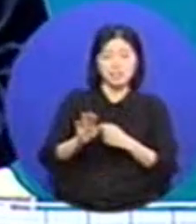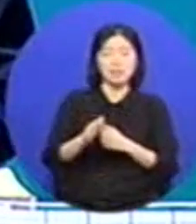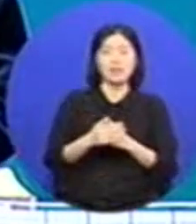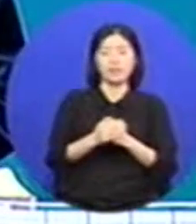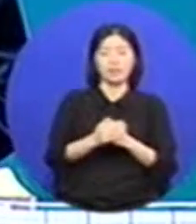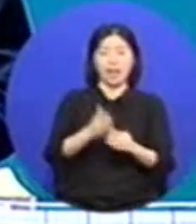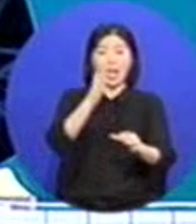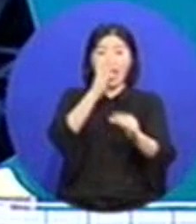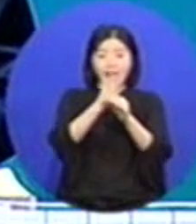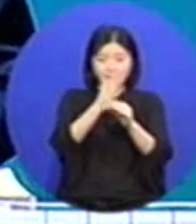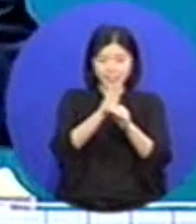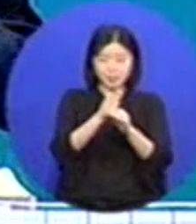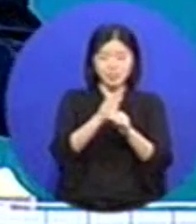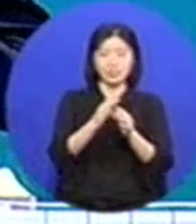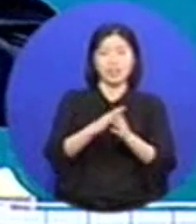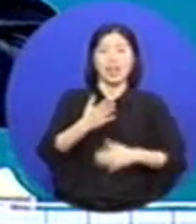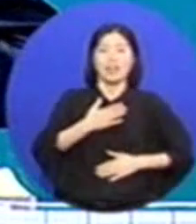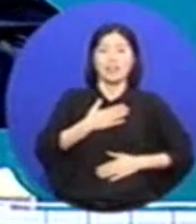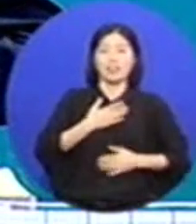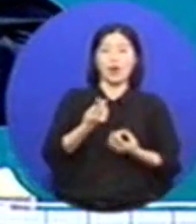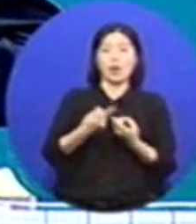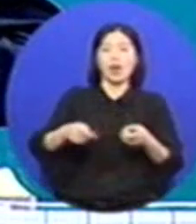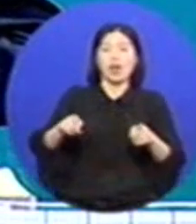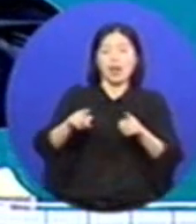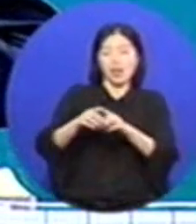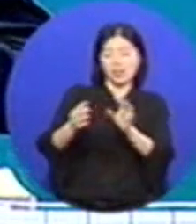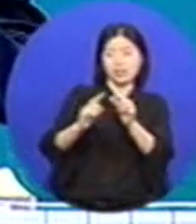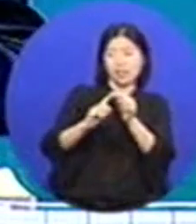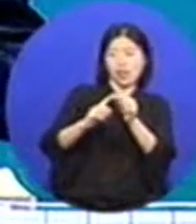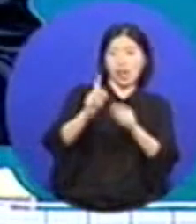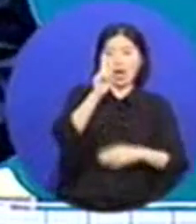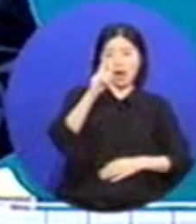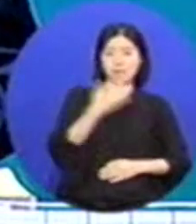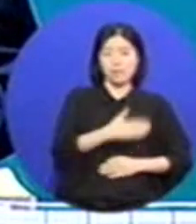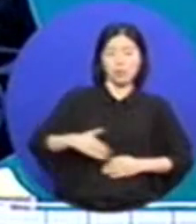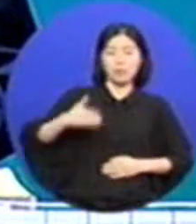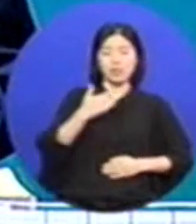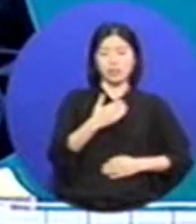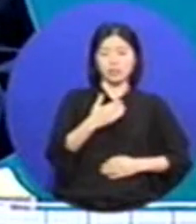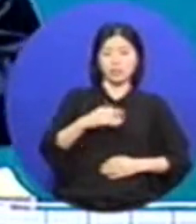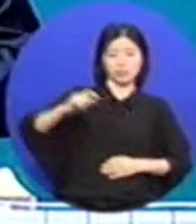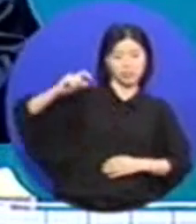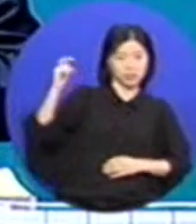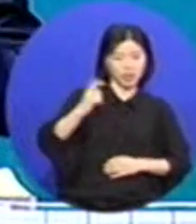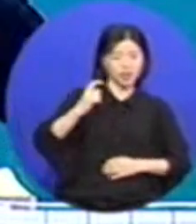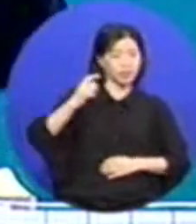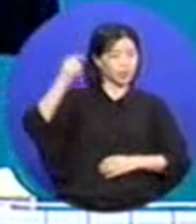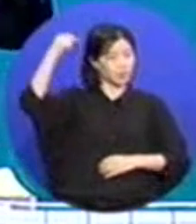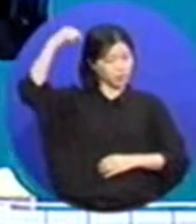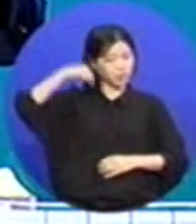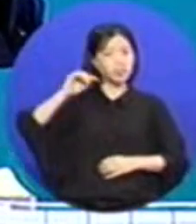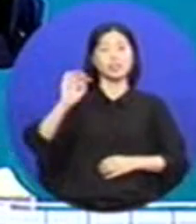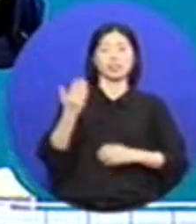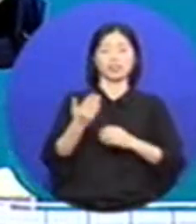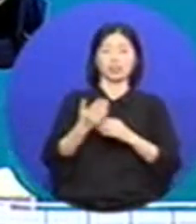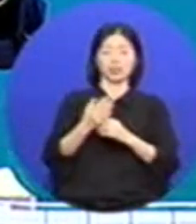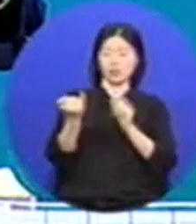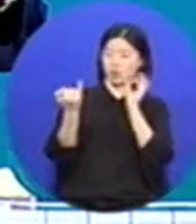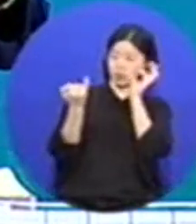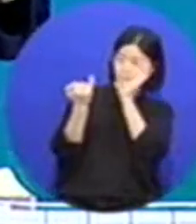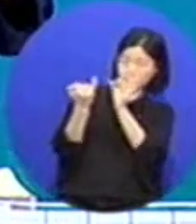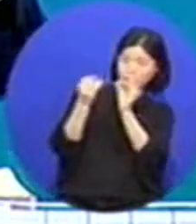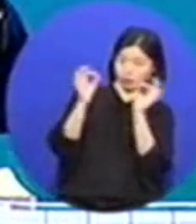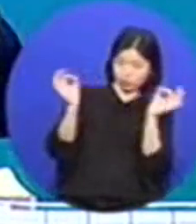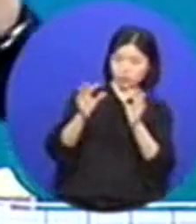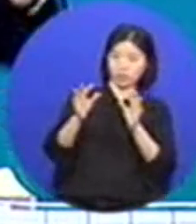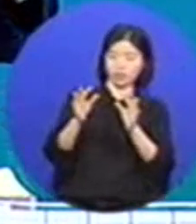핵심은 나와 몸이 거나 이런 느낌을 너무 강하게 받았다는 거예요 아담이 하와를 보는 순간에